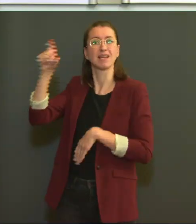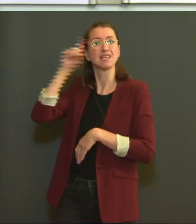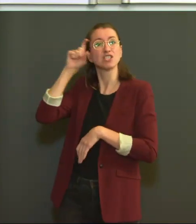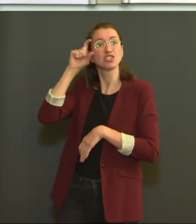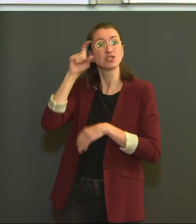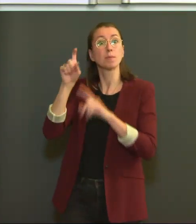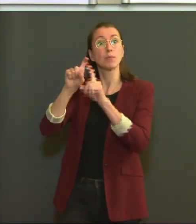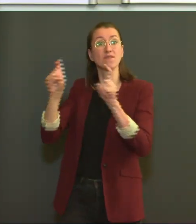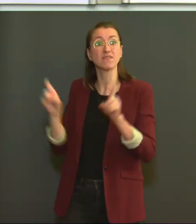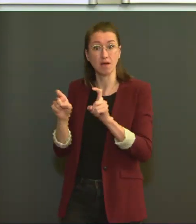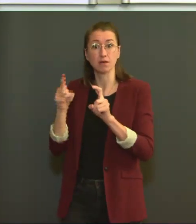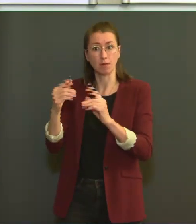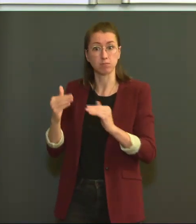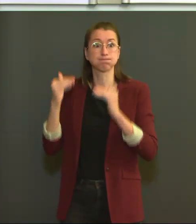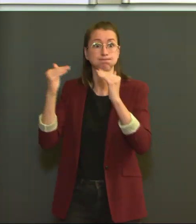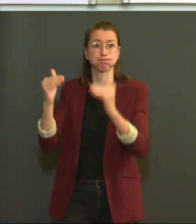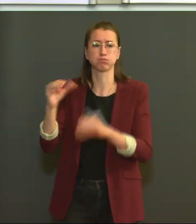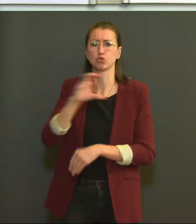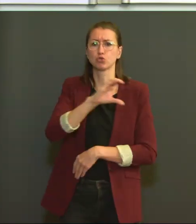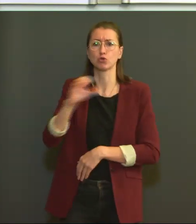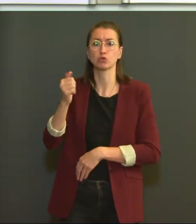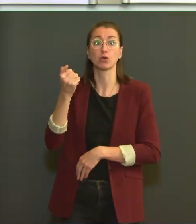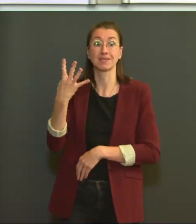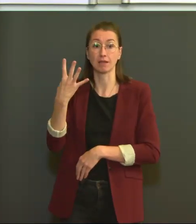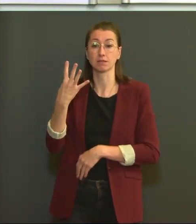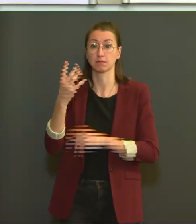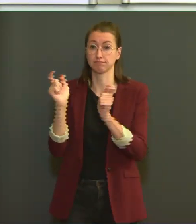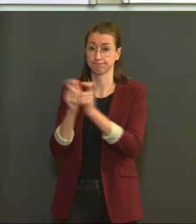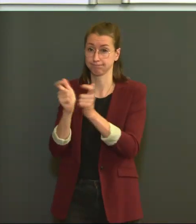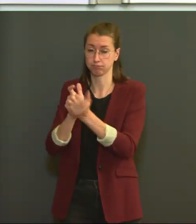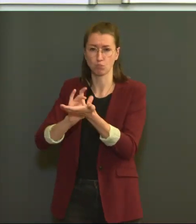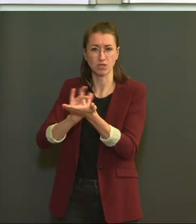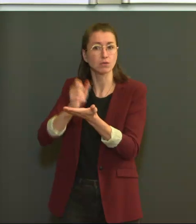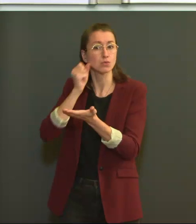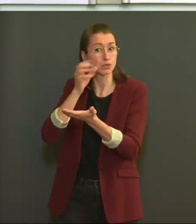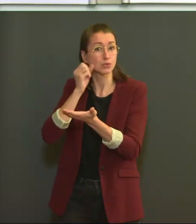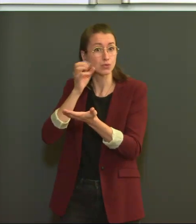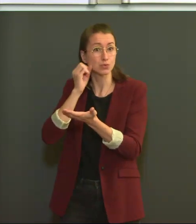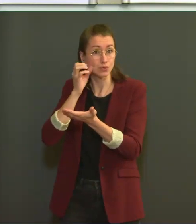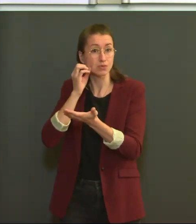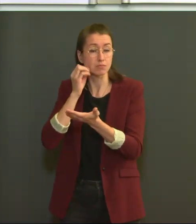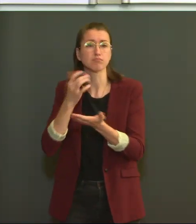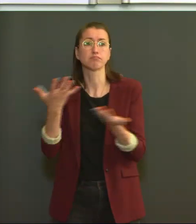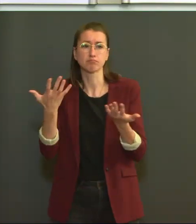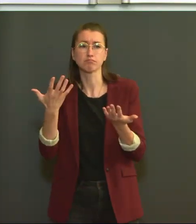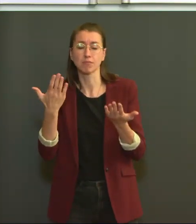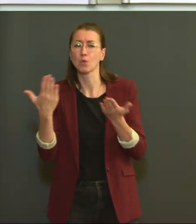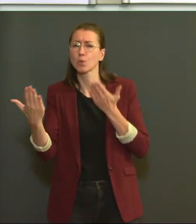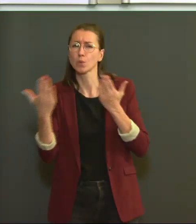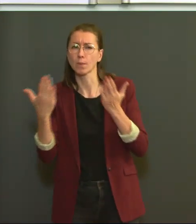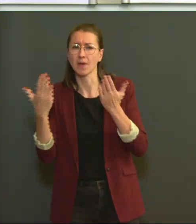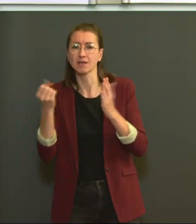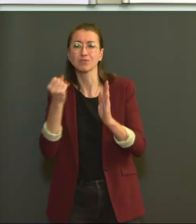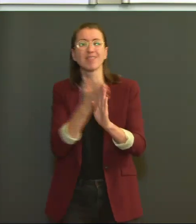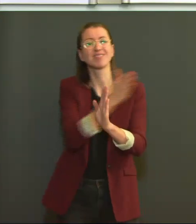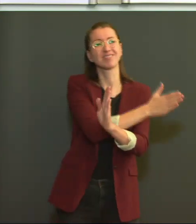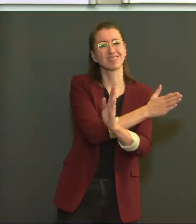identifiés la semaine dernière, soit une augmentation de 86%